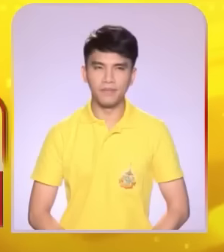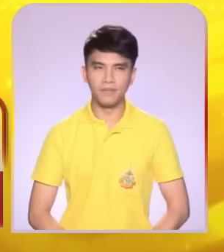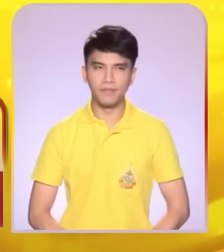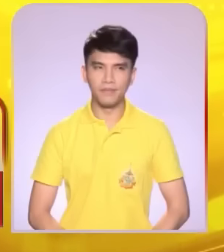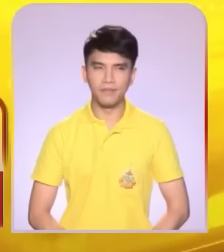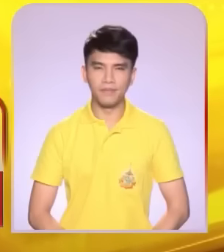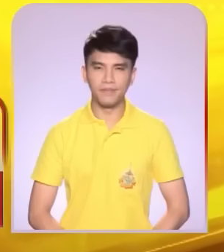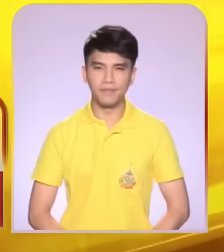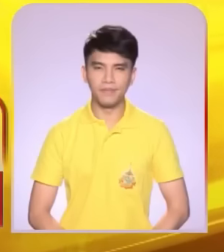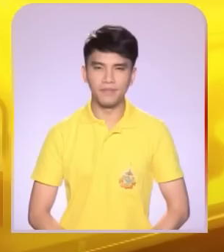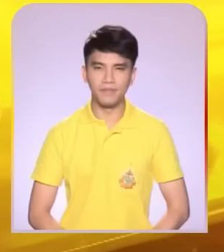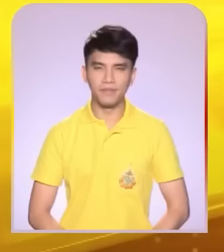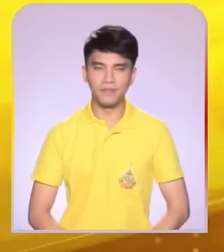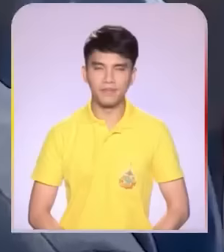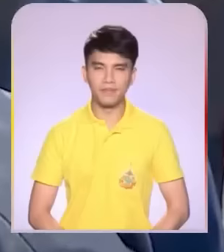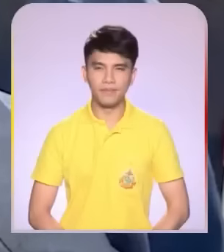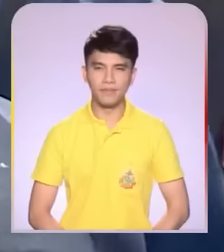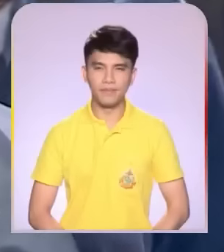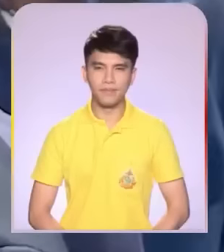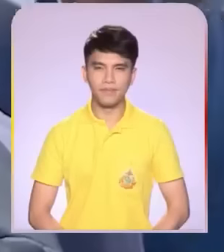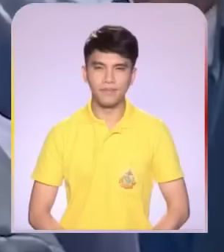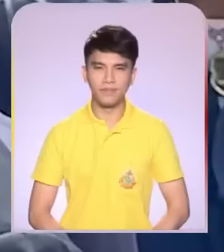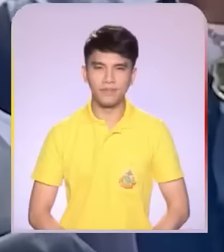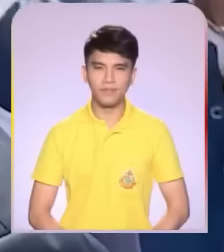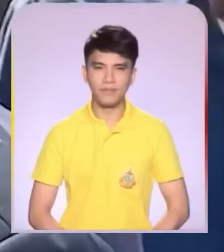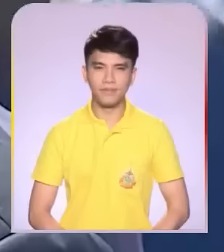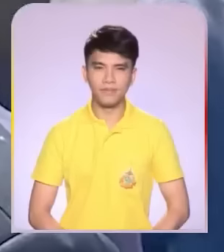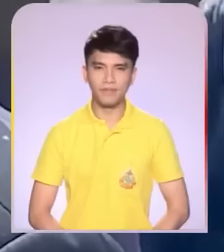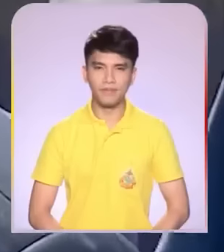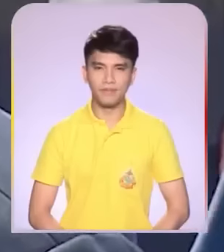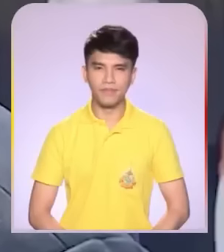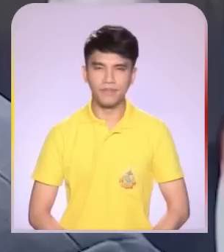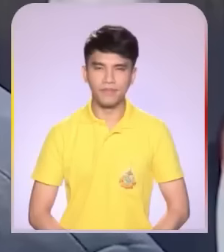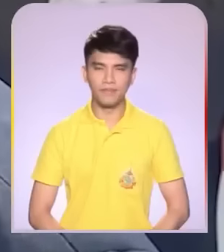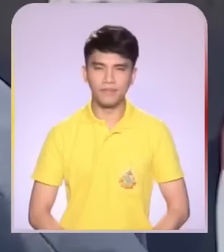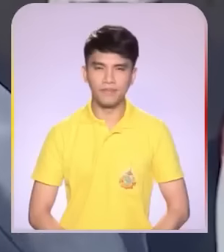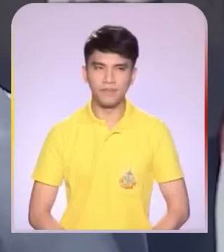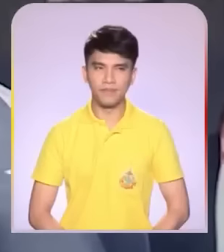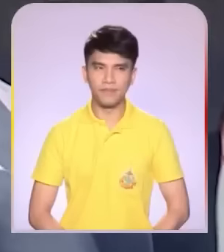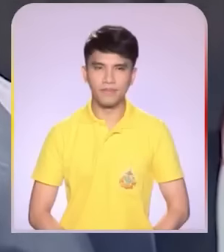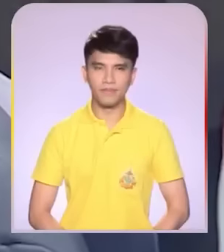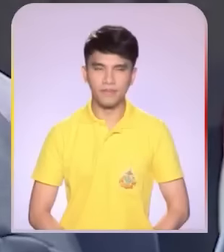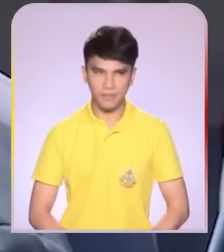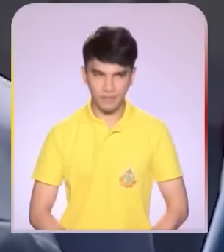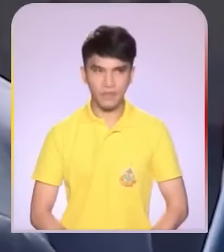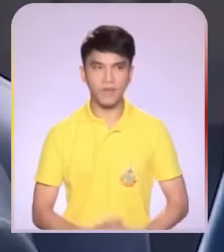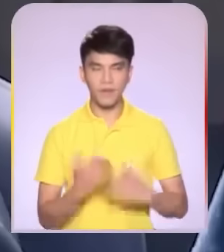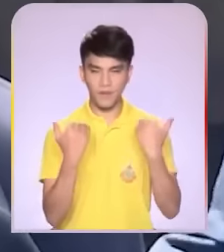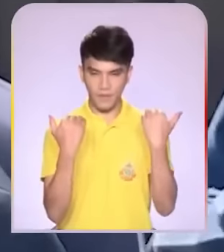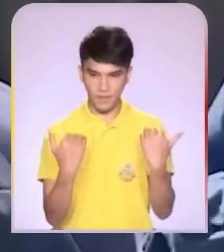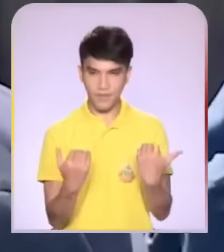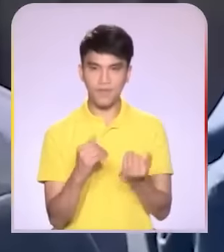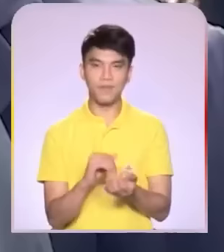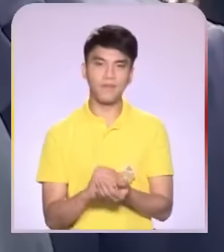ถือเราต้องสร้างความเชื่อถือสภาให้กับประชาชนว่าเป็นที่พึ่งของประชาชน อ่ะนี่นะฮะ